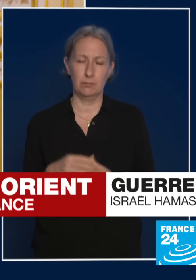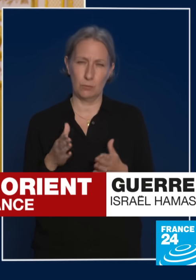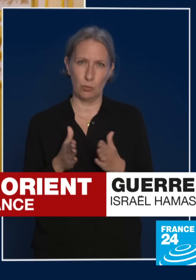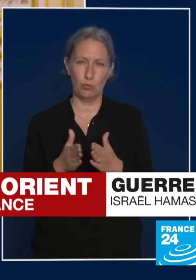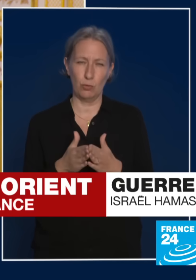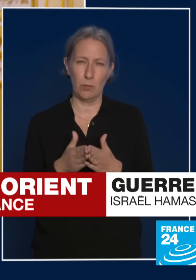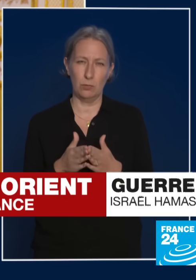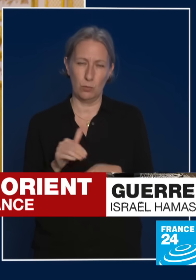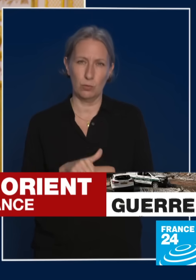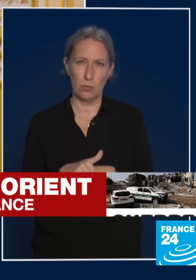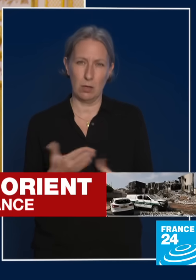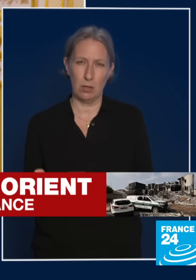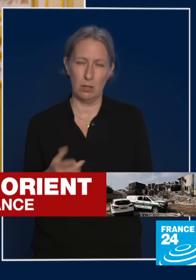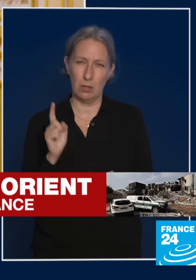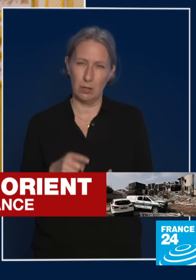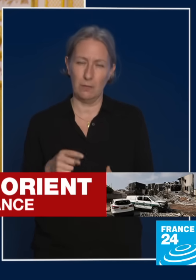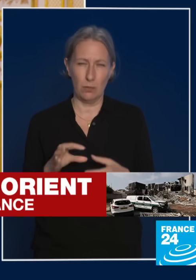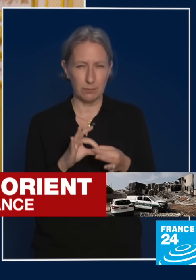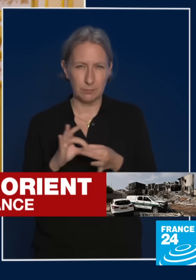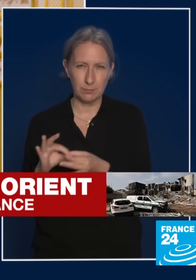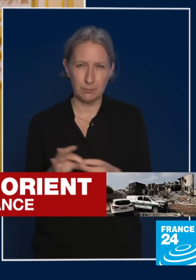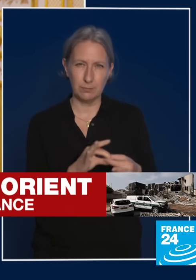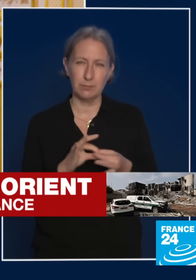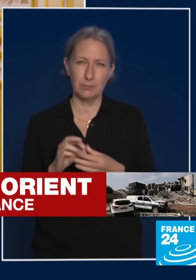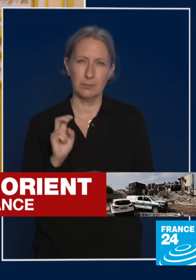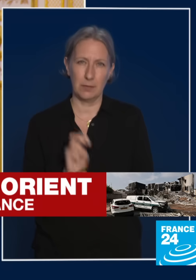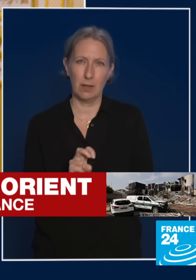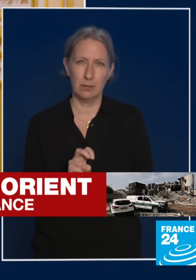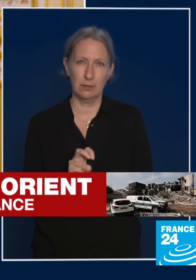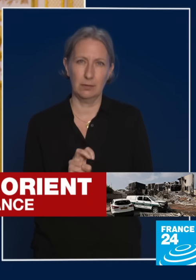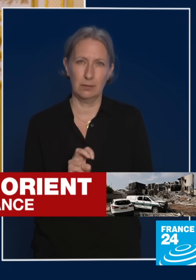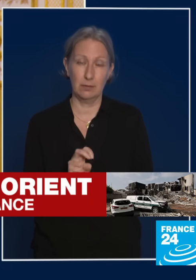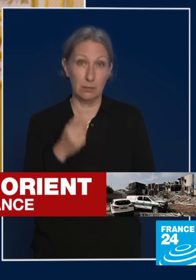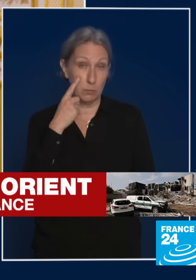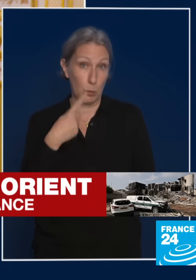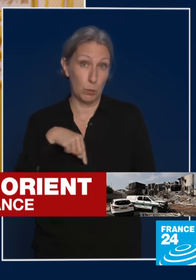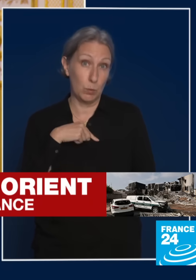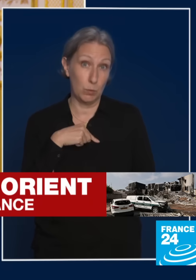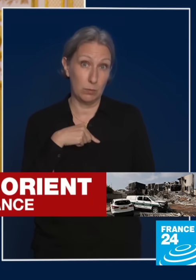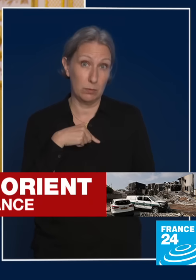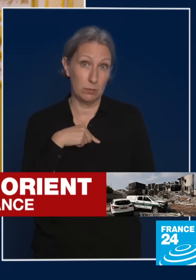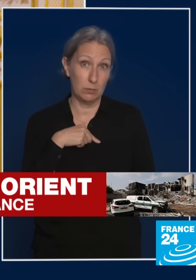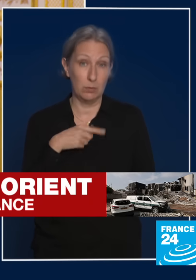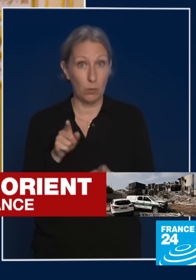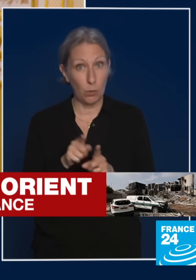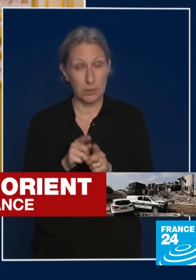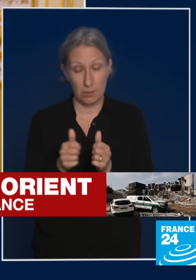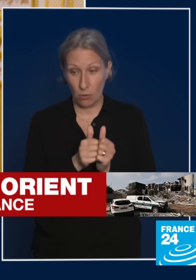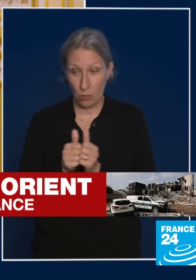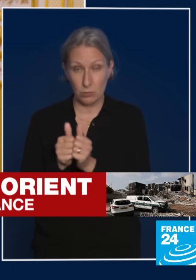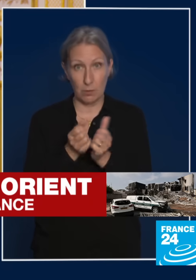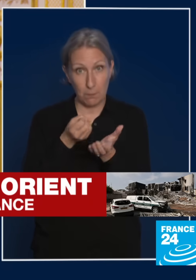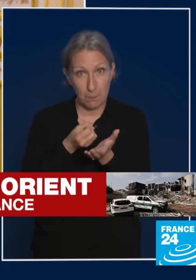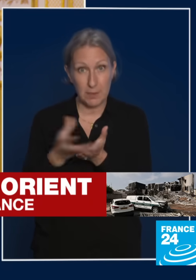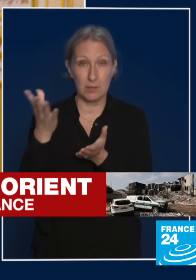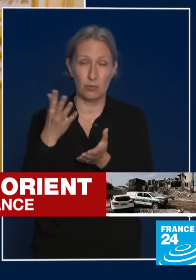soir restons unis unis pour nous-mêmes unis pour porter ensemble un message de